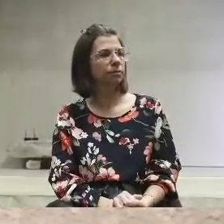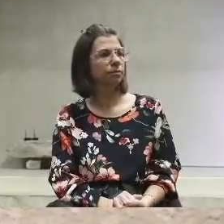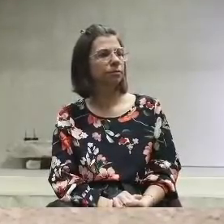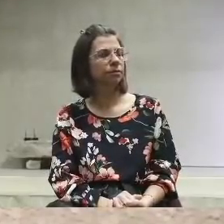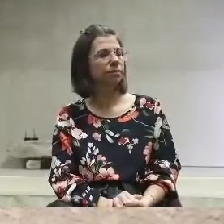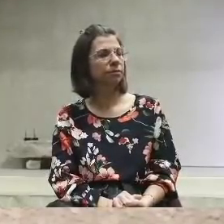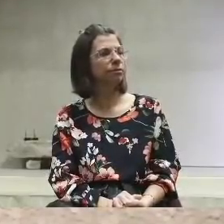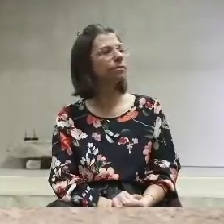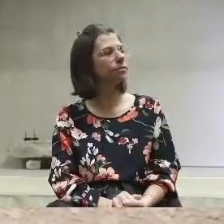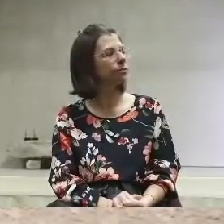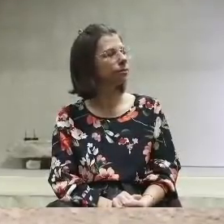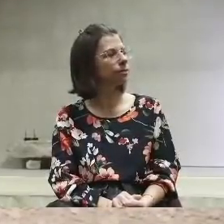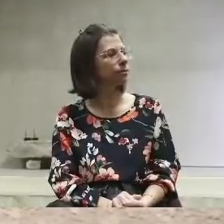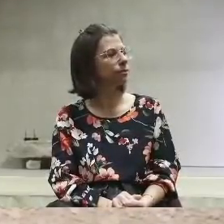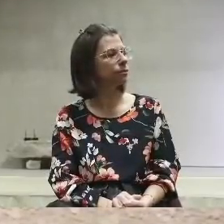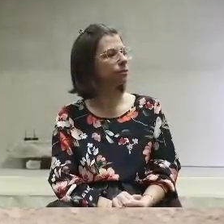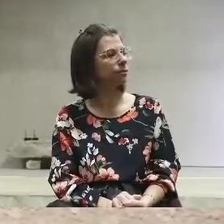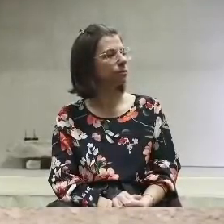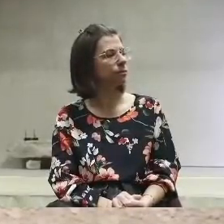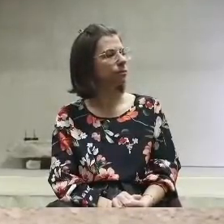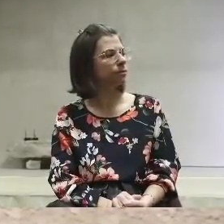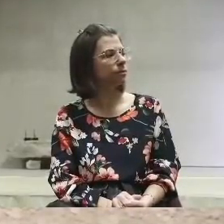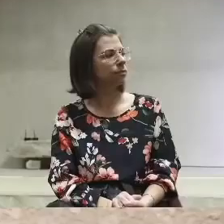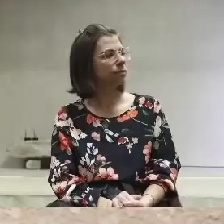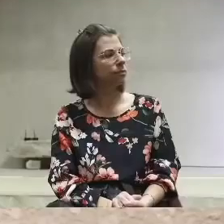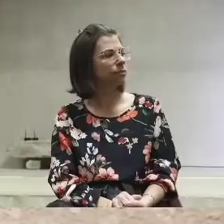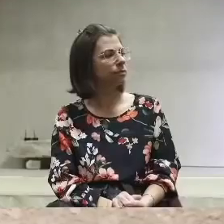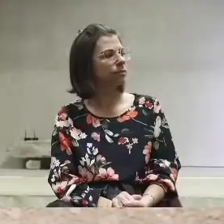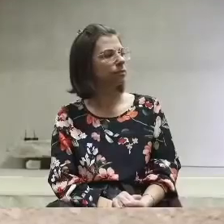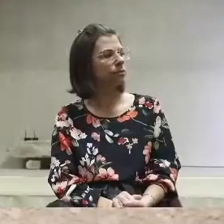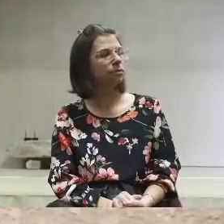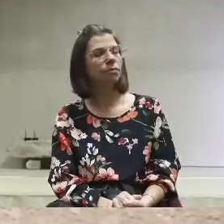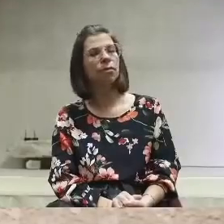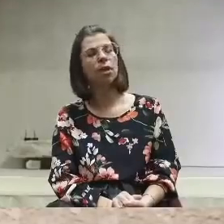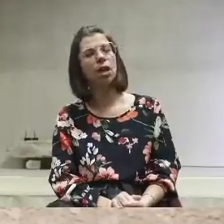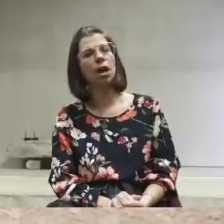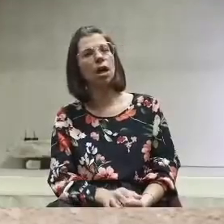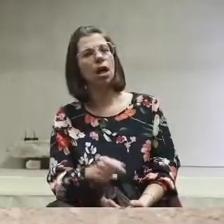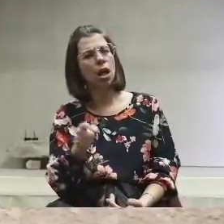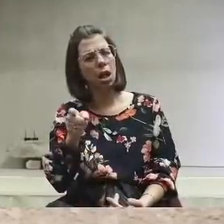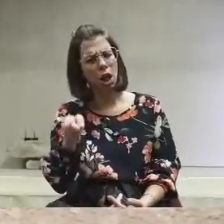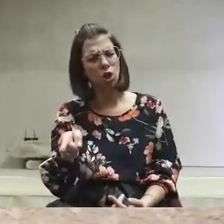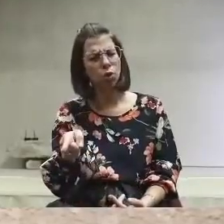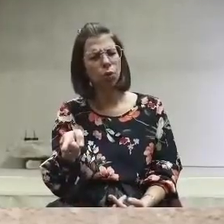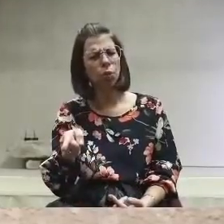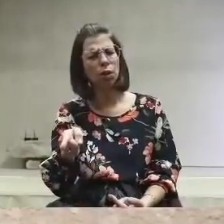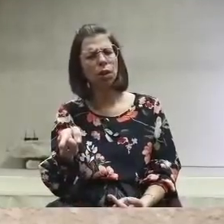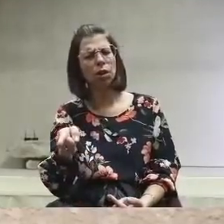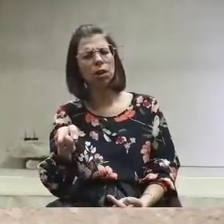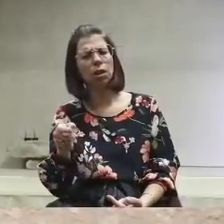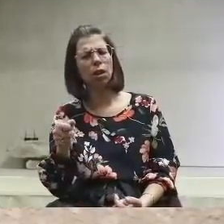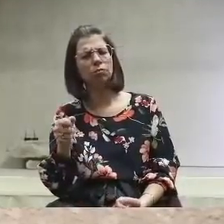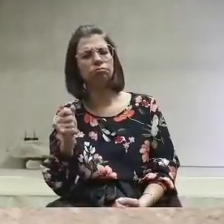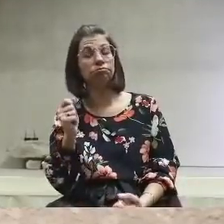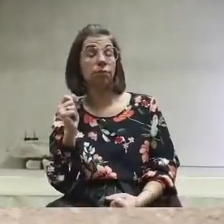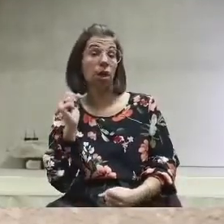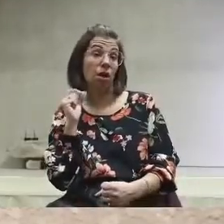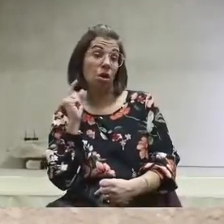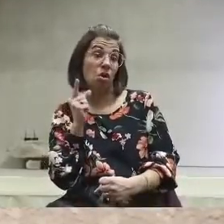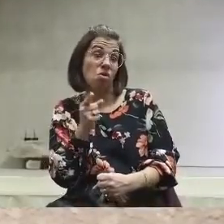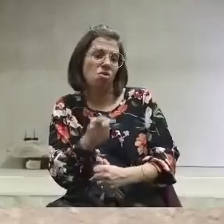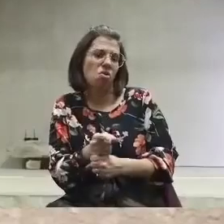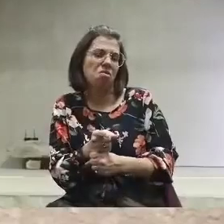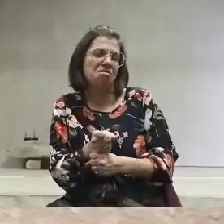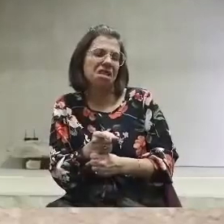moi. Il a été condamné donc par la médecine, cancer des poumons, il ne pouvait rien faire. On ne pouvait rien